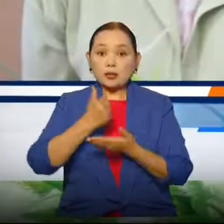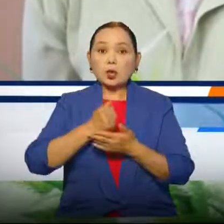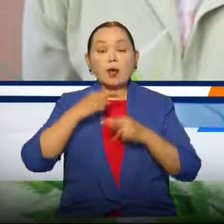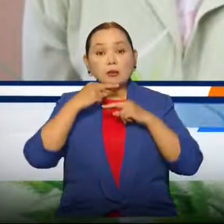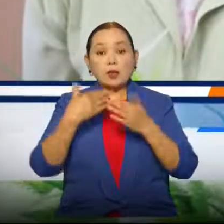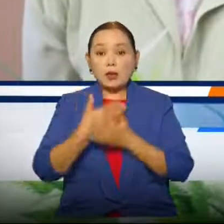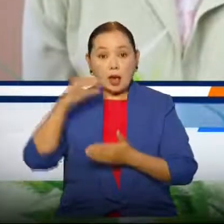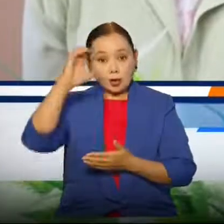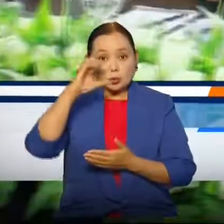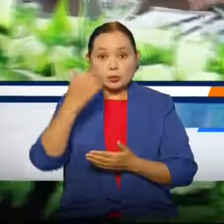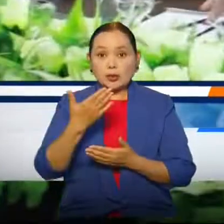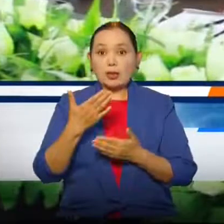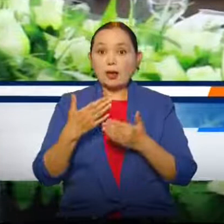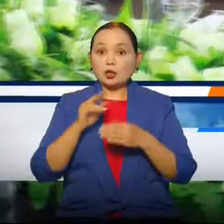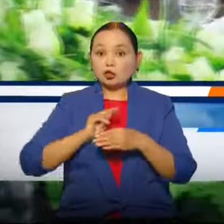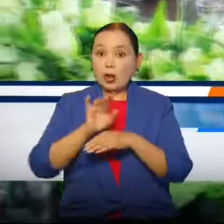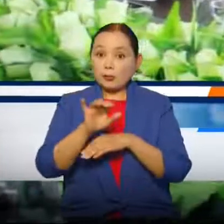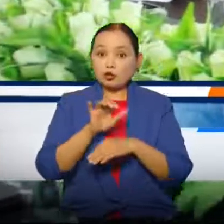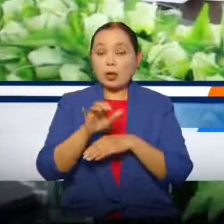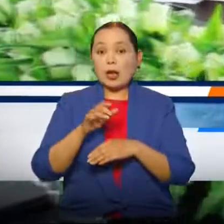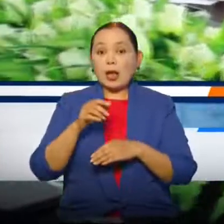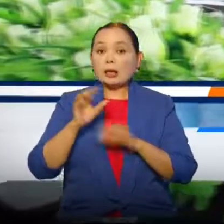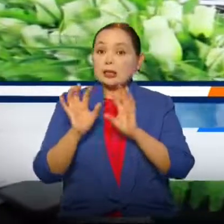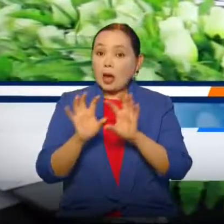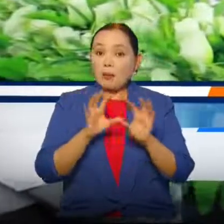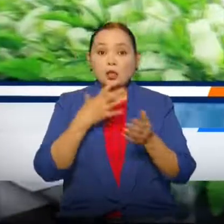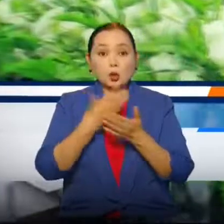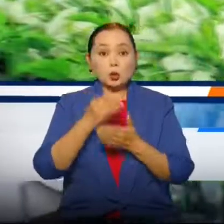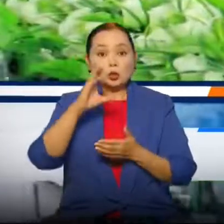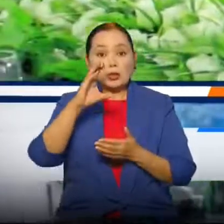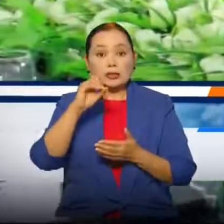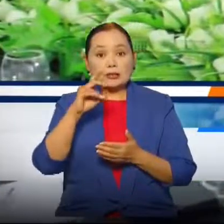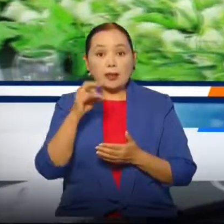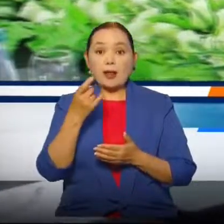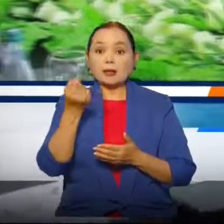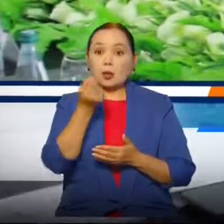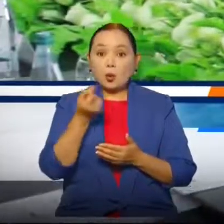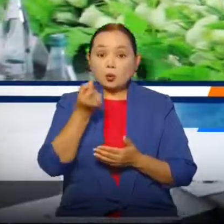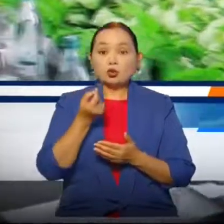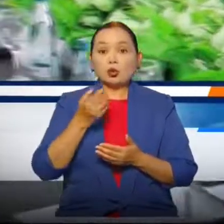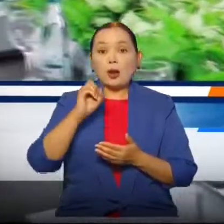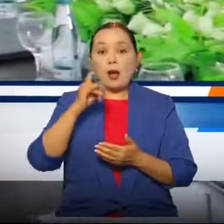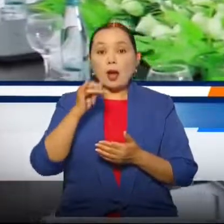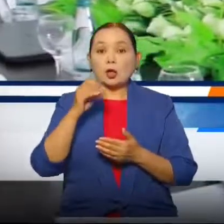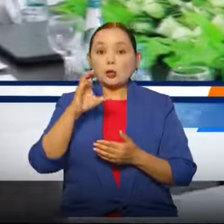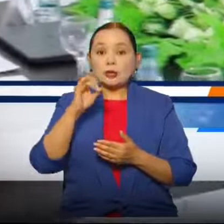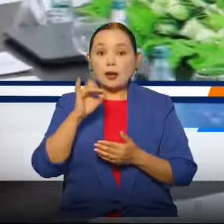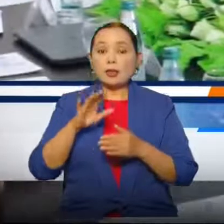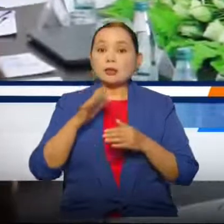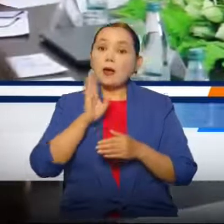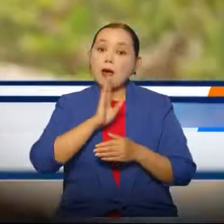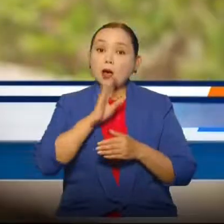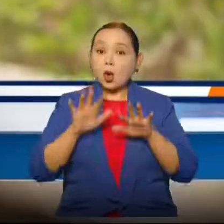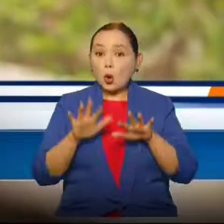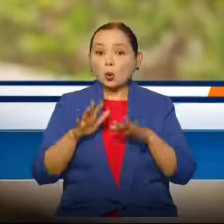yangi O'zbekistonda ilm-fan bilan ishlab chiqarishning uzviyligini ta'minlashda g'o'za seleksiyasi, urug'chilik va agrotexnologiyasi yo'nalishidagi oliy ayollarning tutgan o'rniga